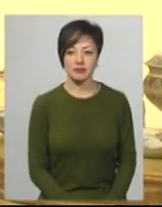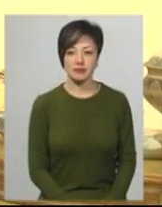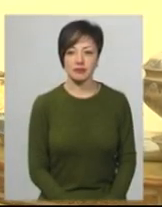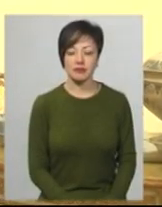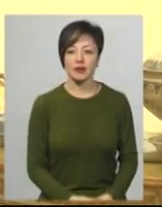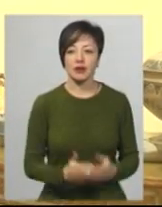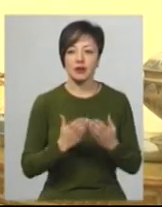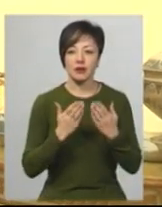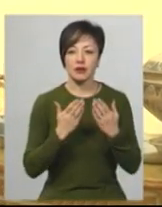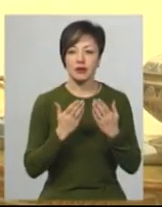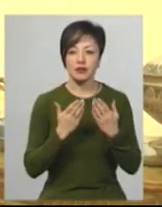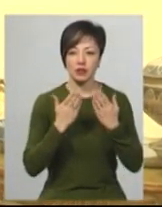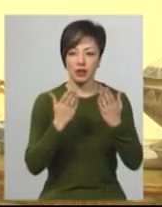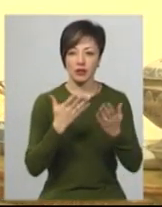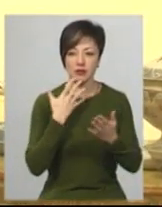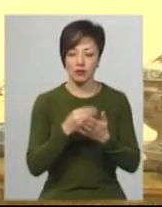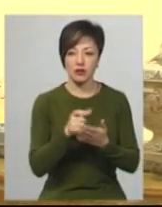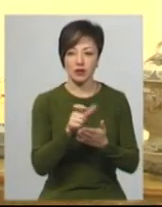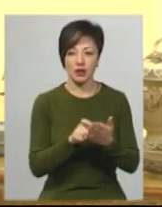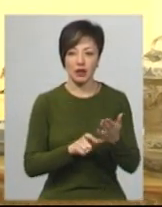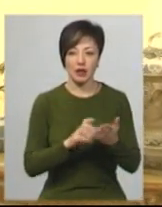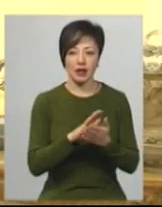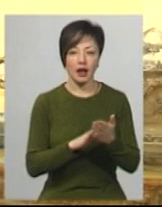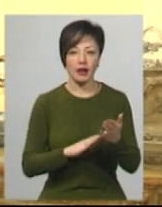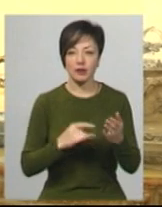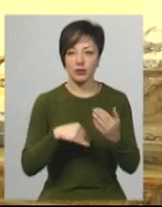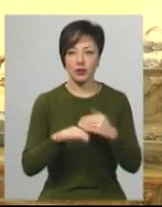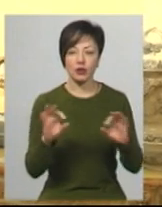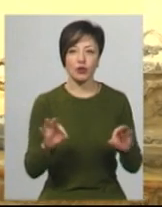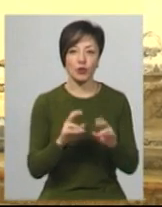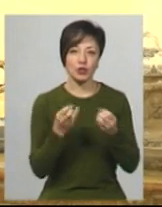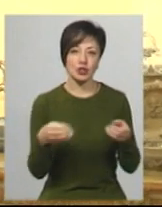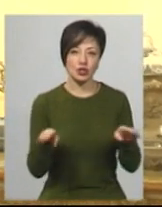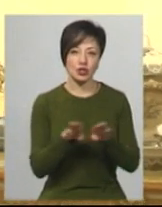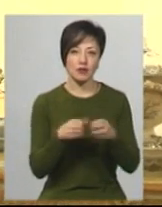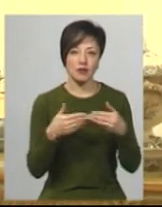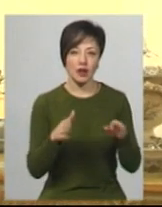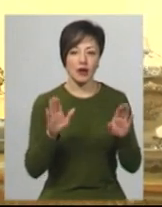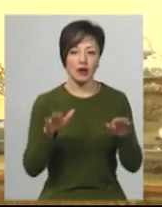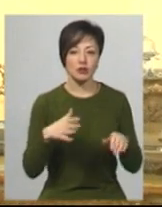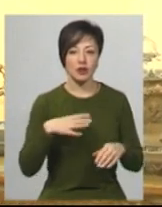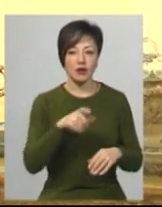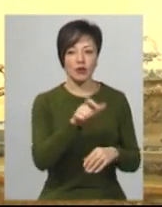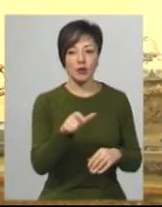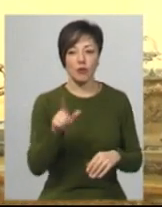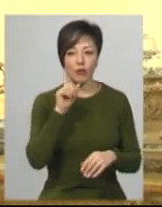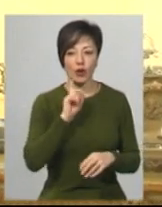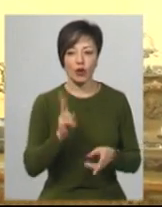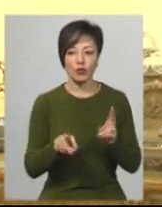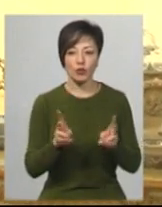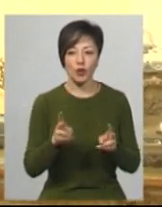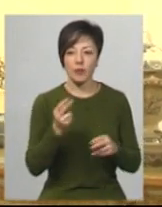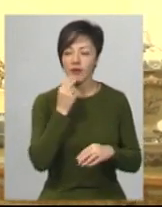нікуди, просто зачинимо двері. Нехай нас чекають люди, поки готуємо вечерю.